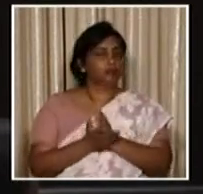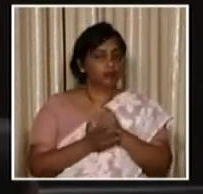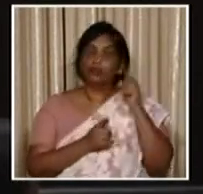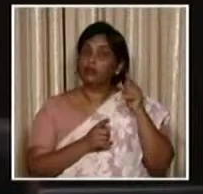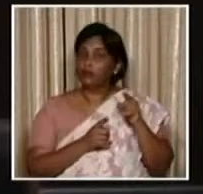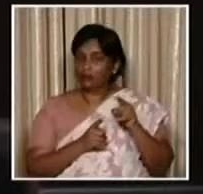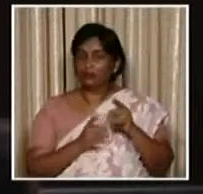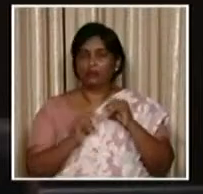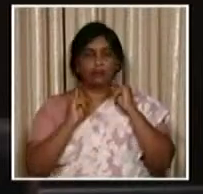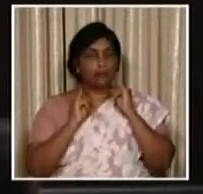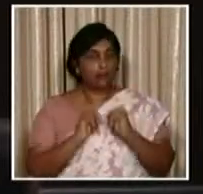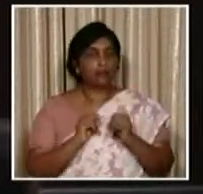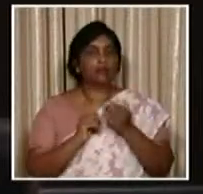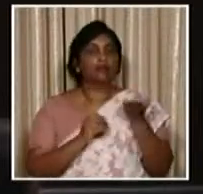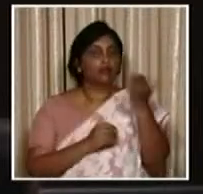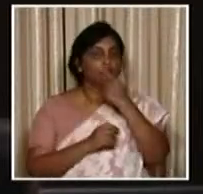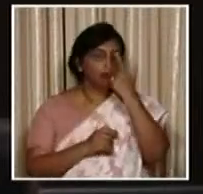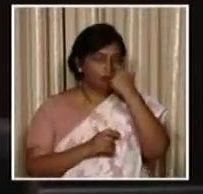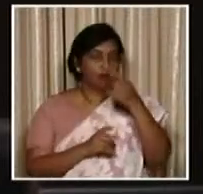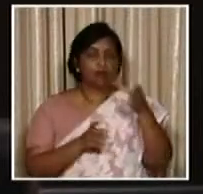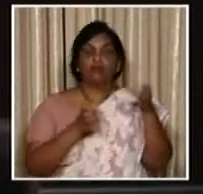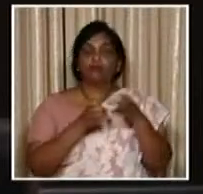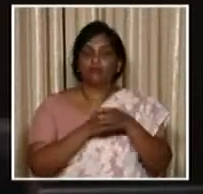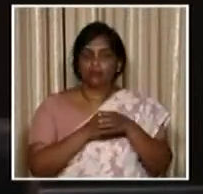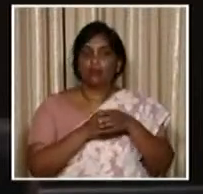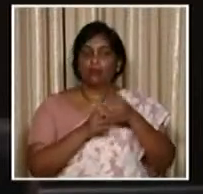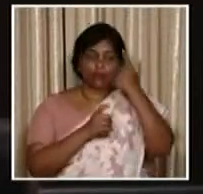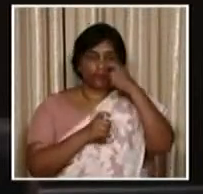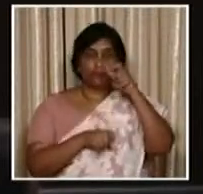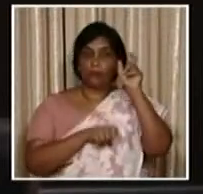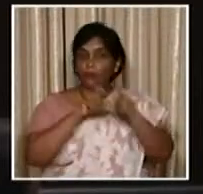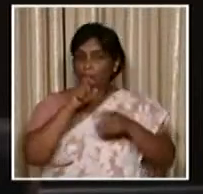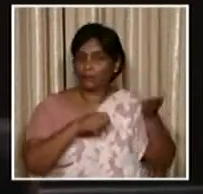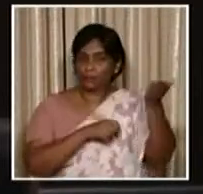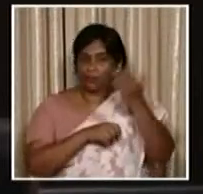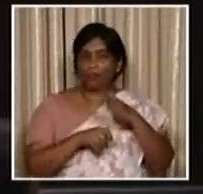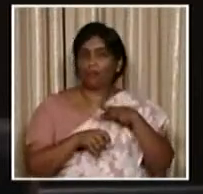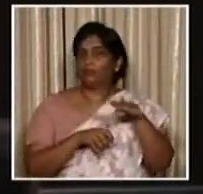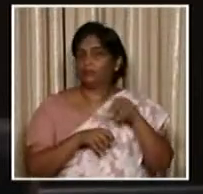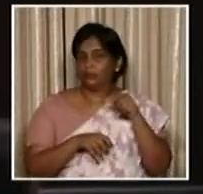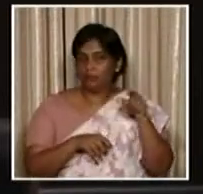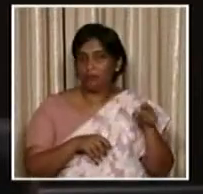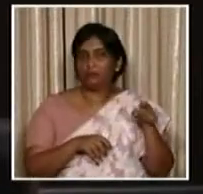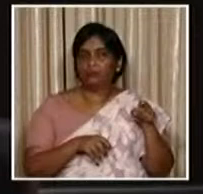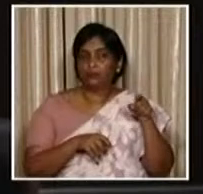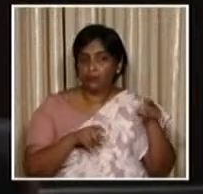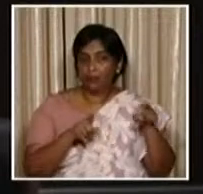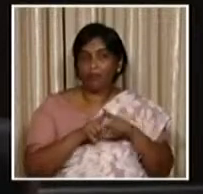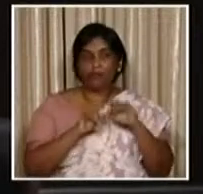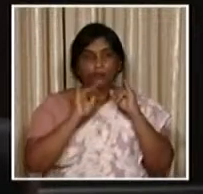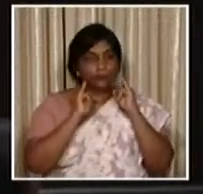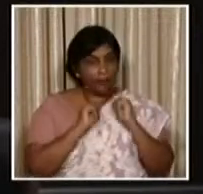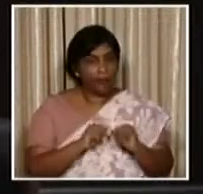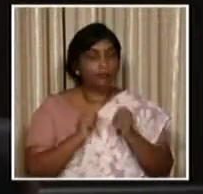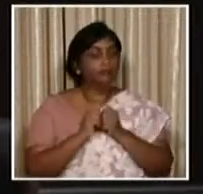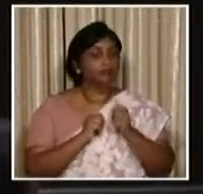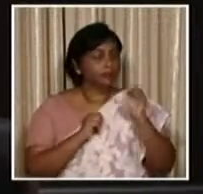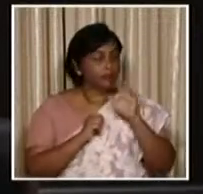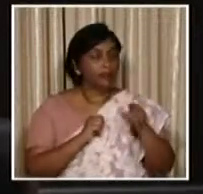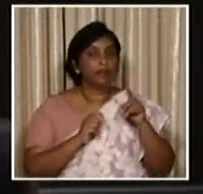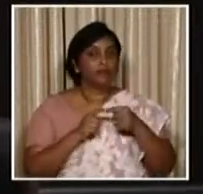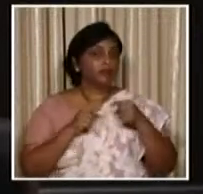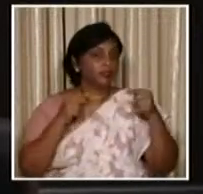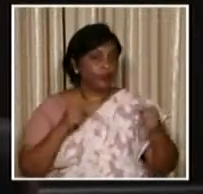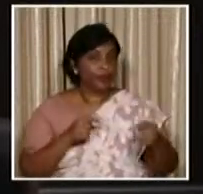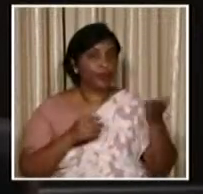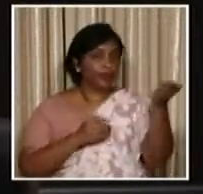ඒ අසාධාරණයට තමයි කතෝලික සභාවත් කතෝලික ජනතාවත් භාජනය වෙලා තියෙන්නේ. ඒ අසාධාරණේ කරන්නේ